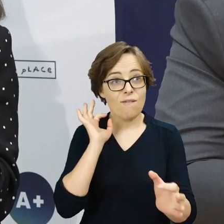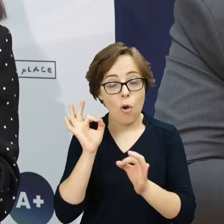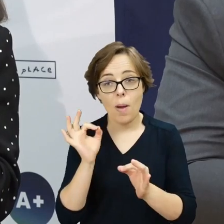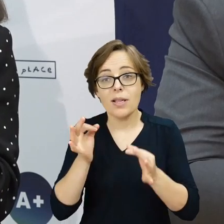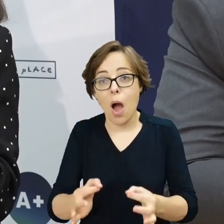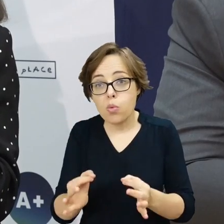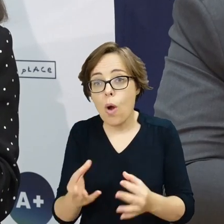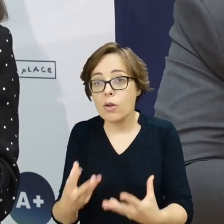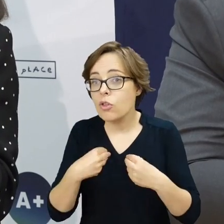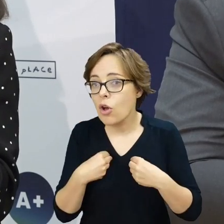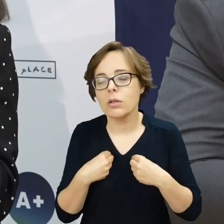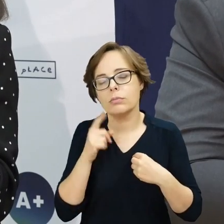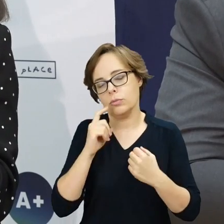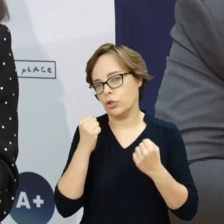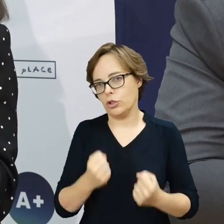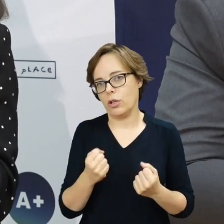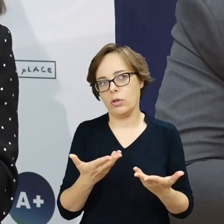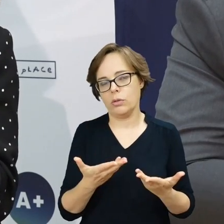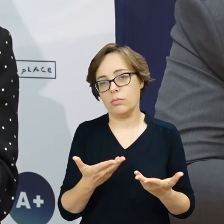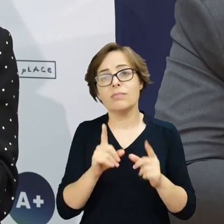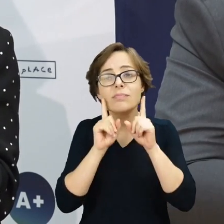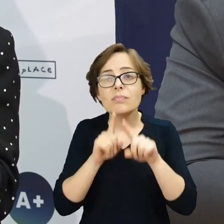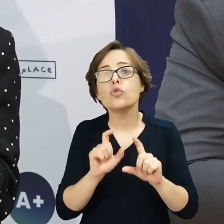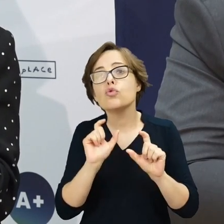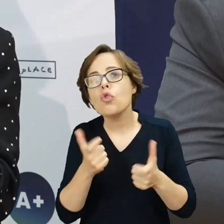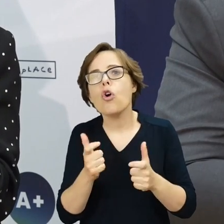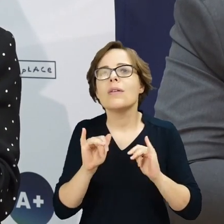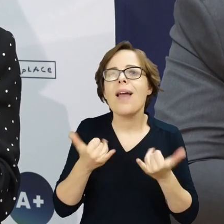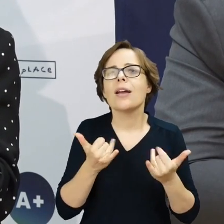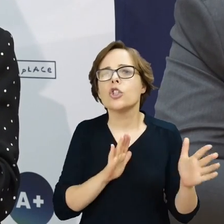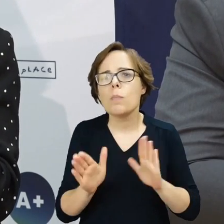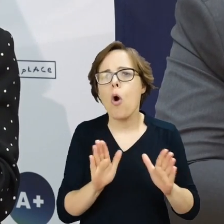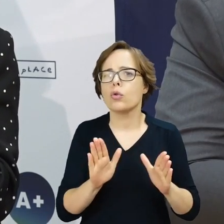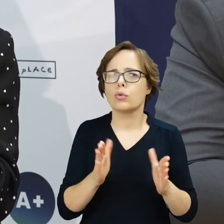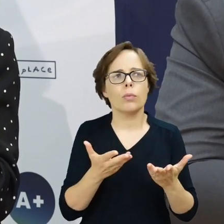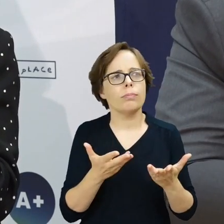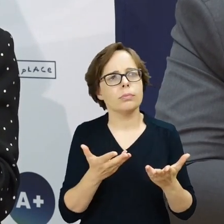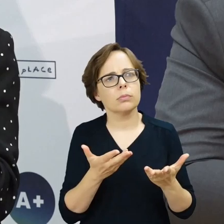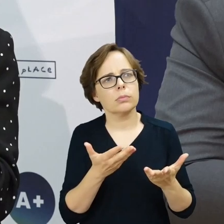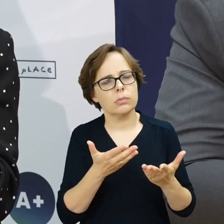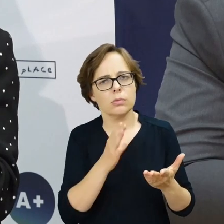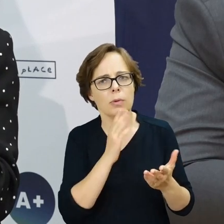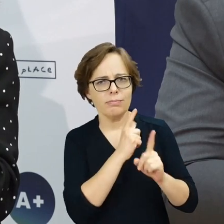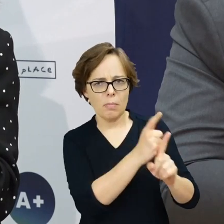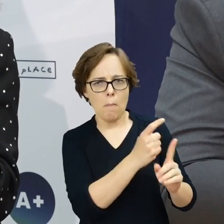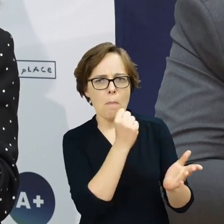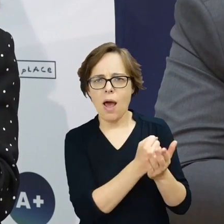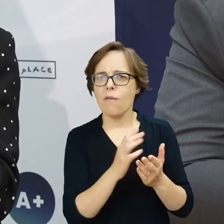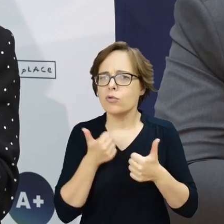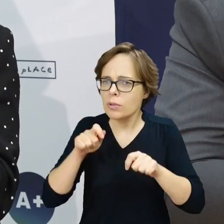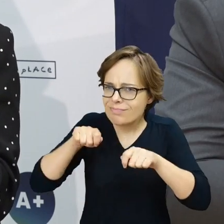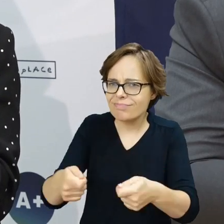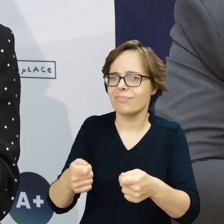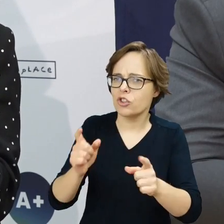właściwie nie przysługuje nam żaden skuteczny środek prawny do tego, żeby wyegzekwować odpowiedź